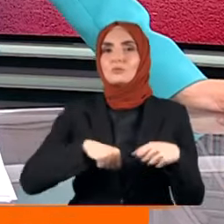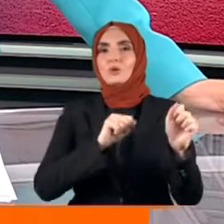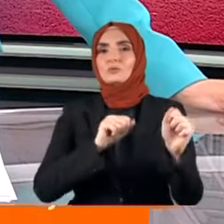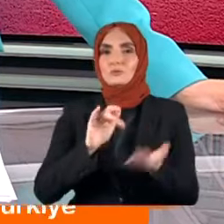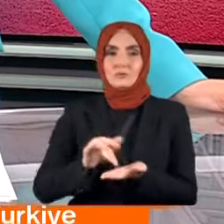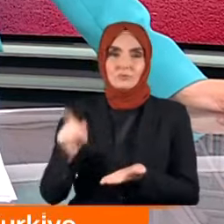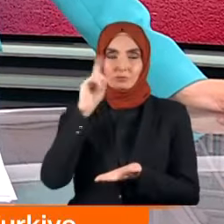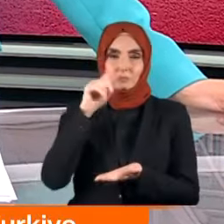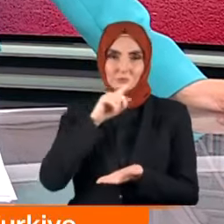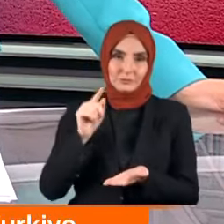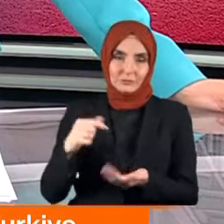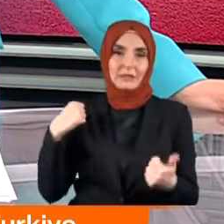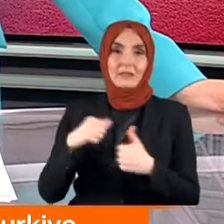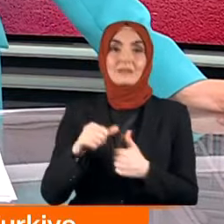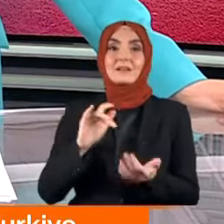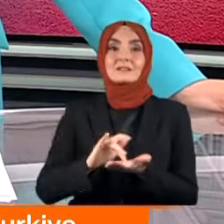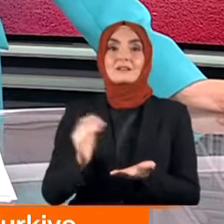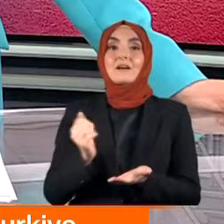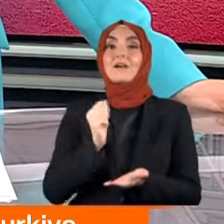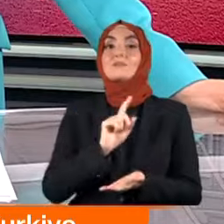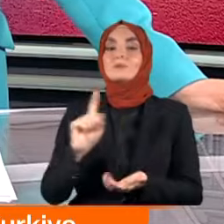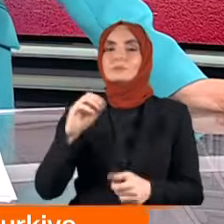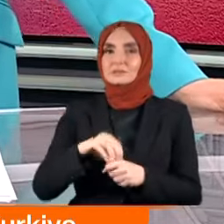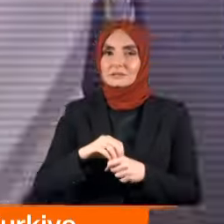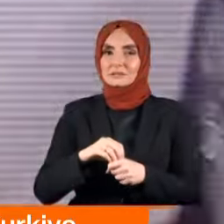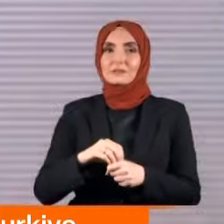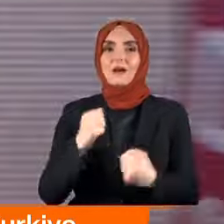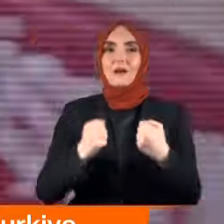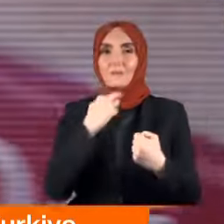ceza almamak için de plakalarını kapattılar.